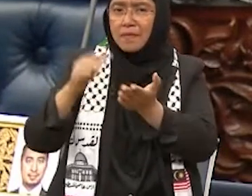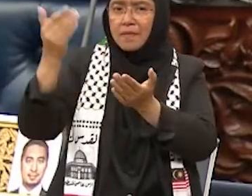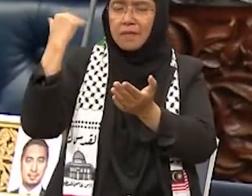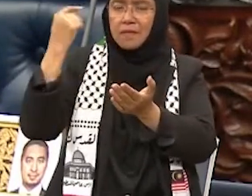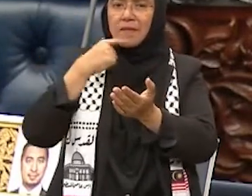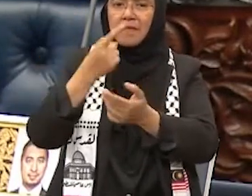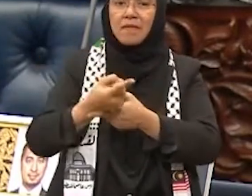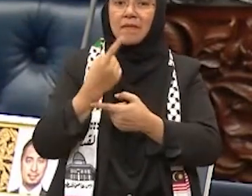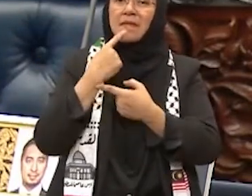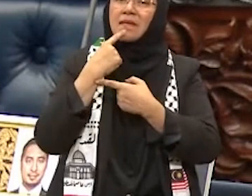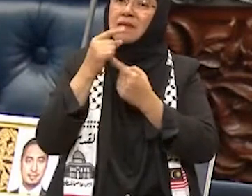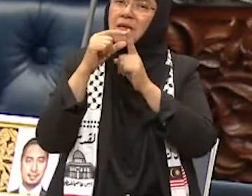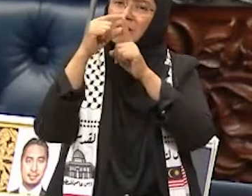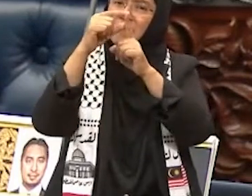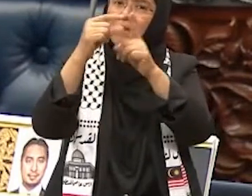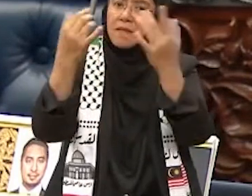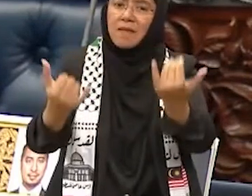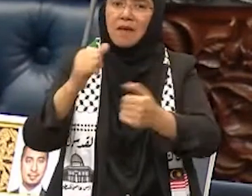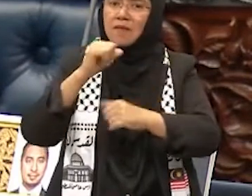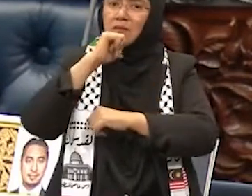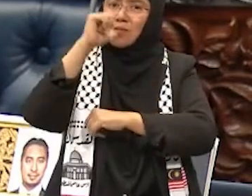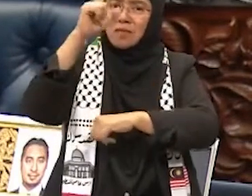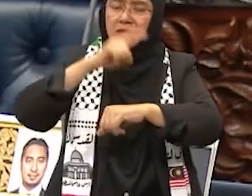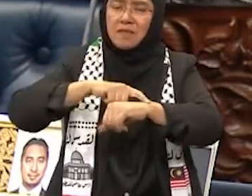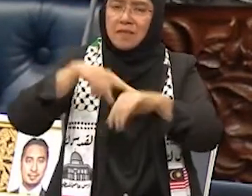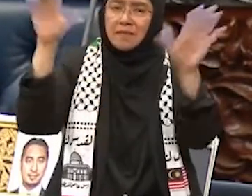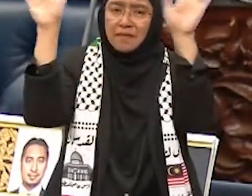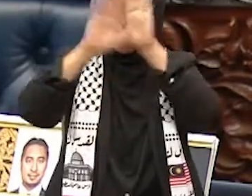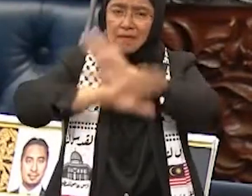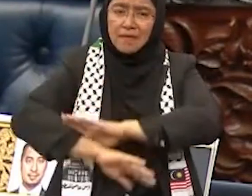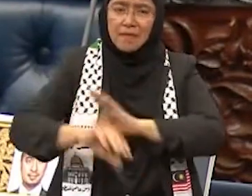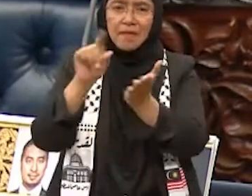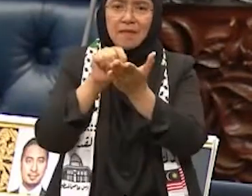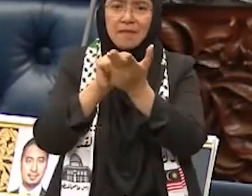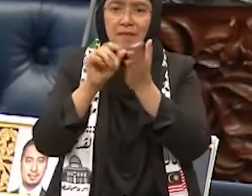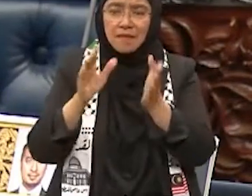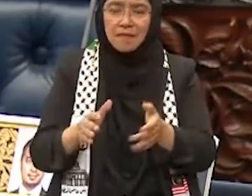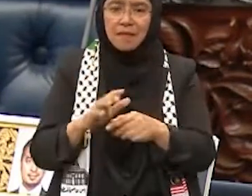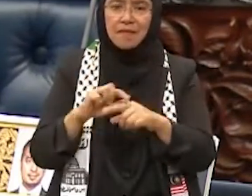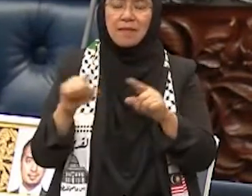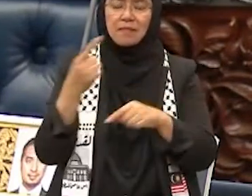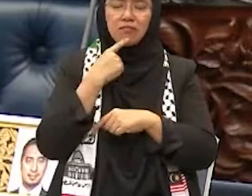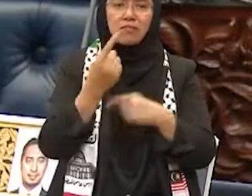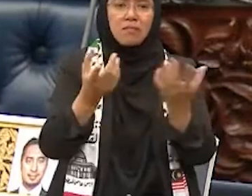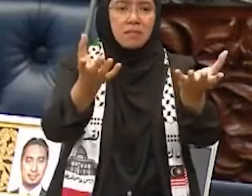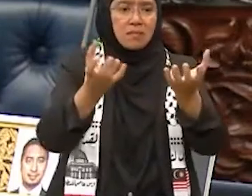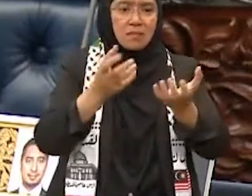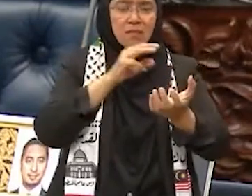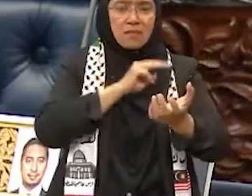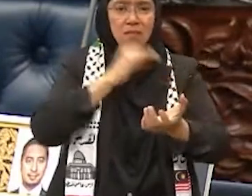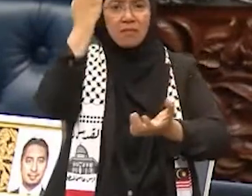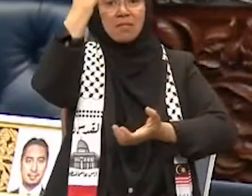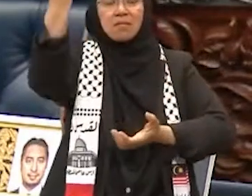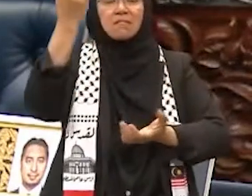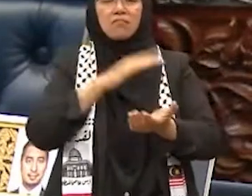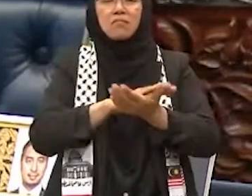menteri bagus tetapi penyampaian kepada skmm dan juga ke bawah itu saya bimbang tidak sampai Hasrat Murni tersebut dan satu